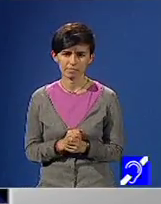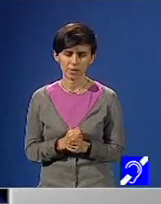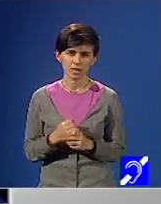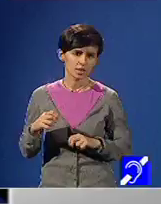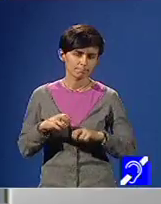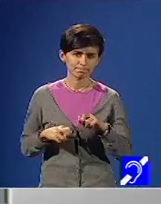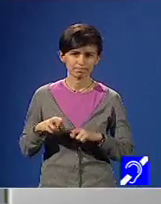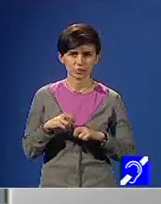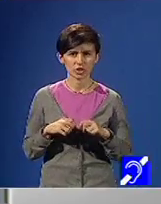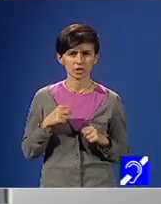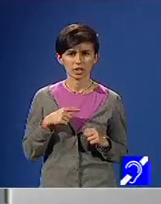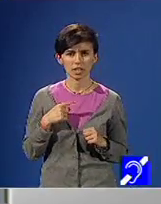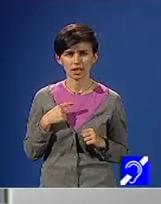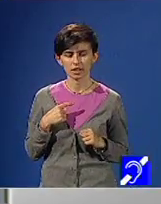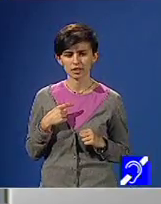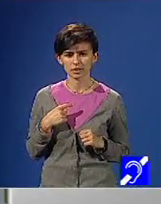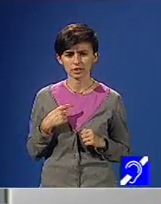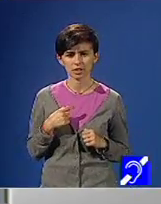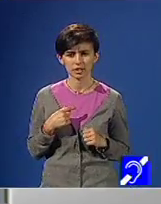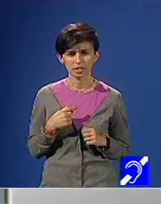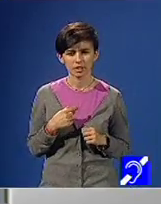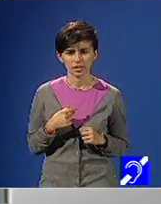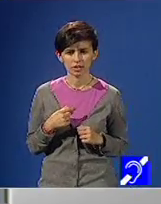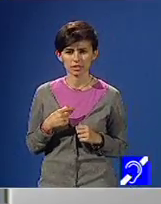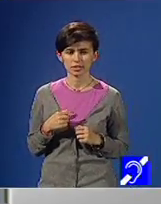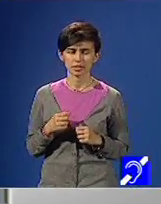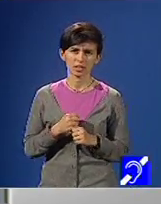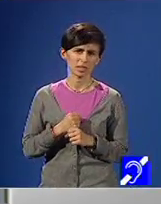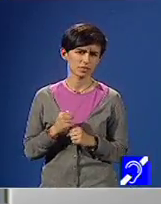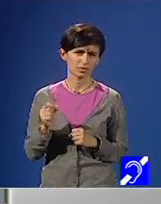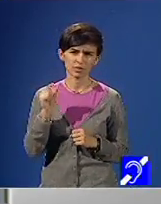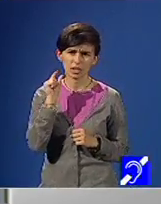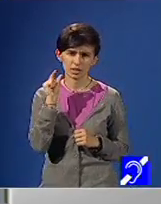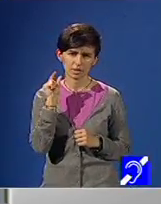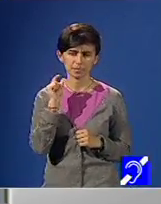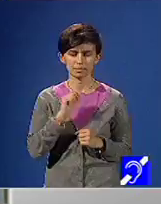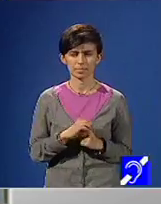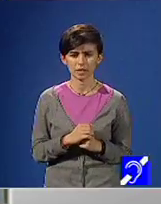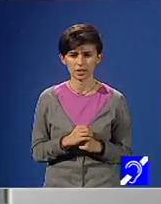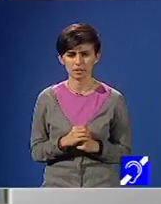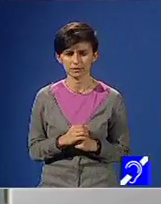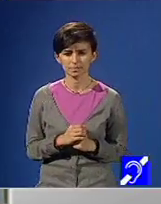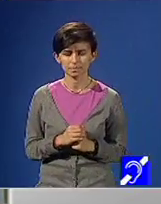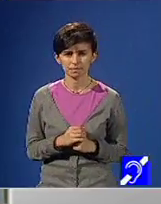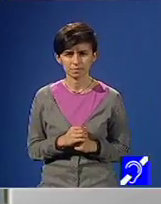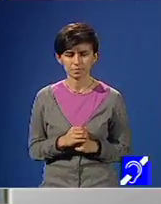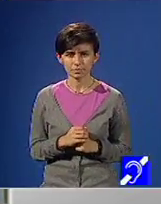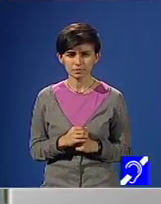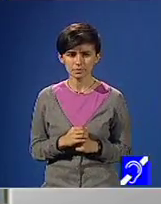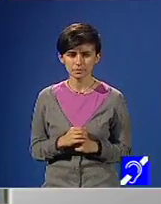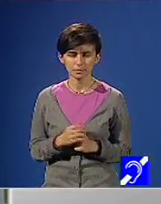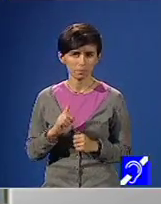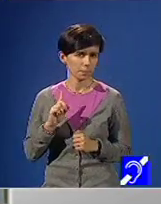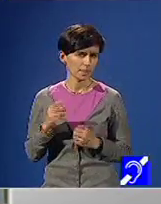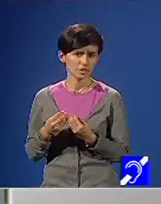este chiar în fașă, într-o fază incipientă, clar, pe partea de asociere, pentru